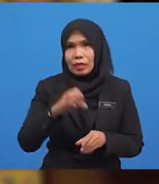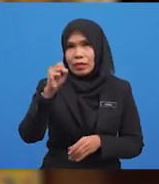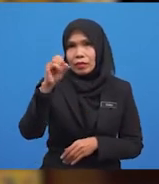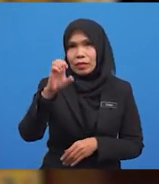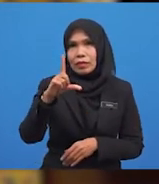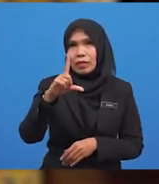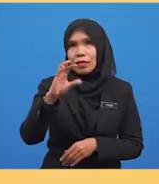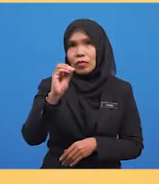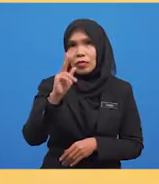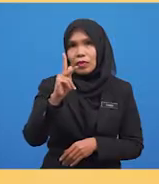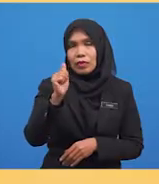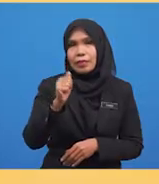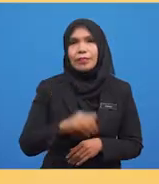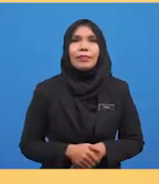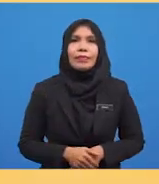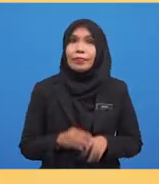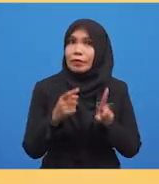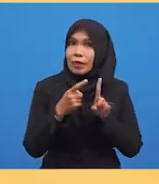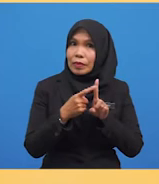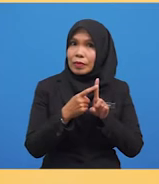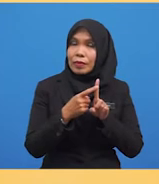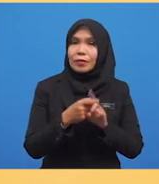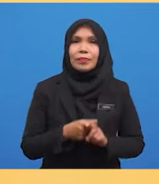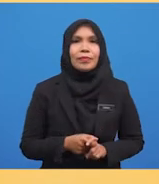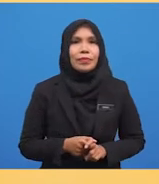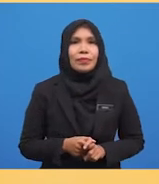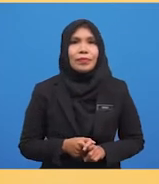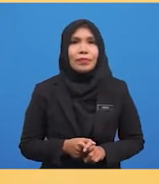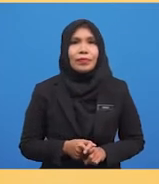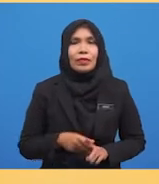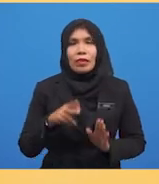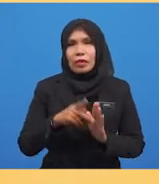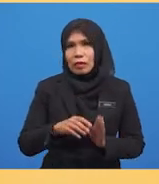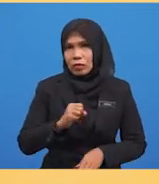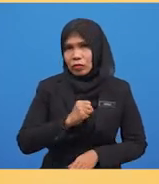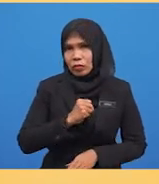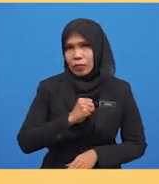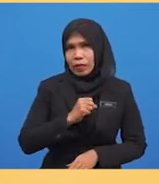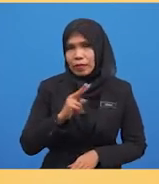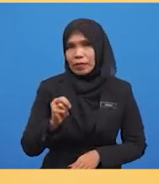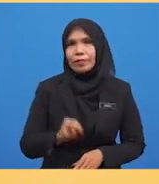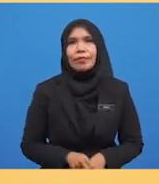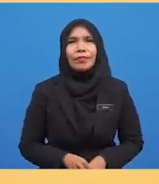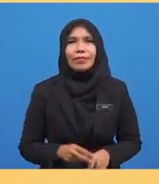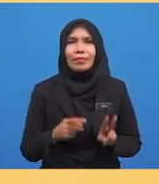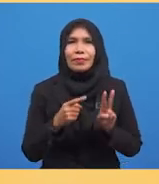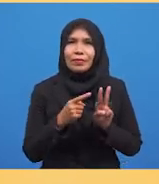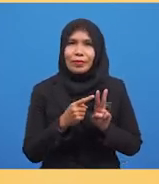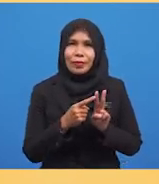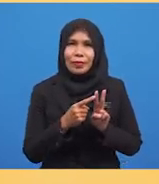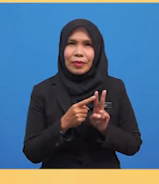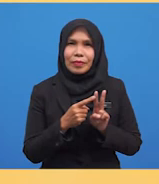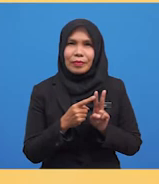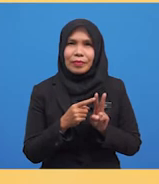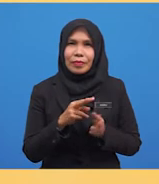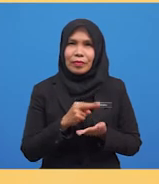ini. Nilai yang pertama ialah nilai kesopanan. Nilai kedua